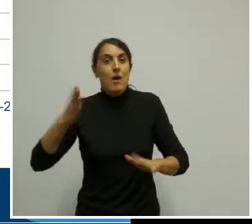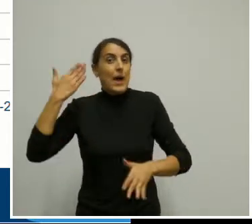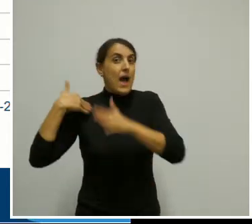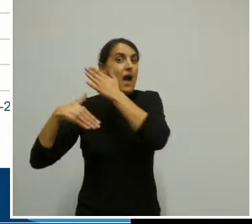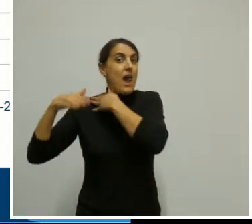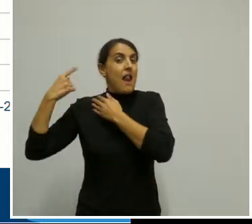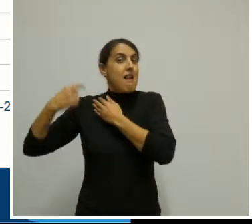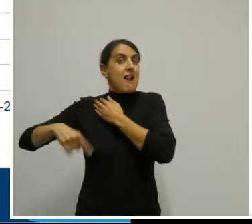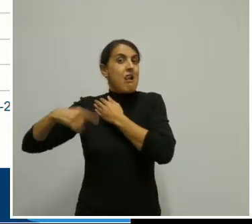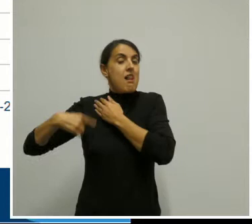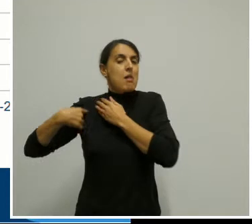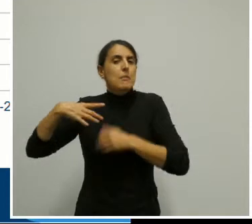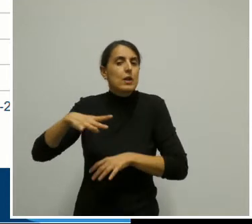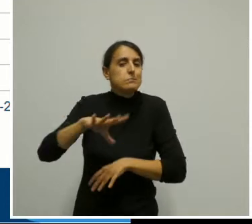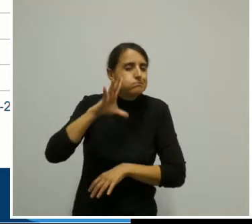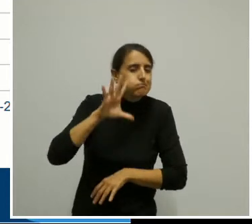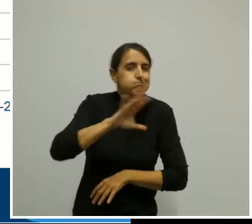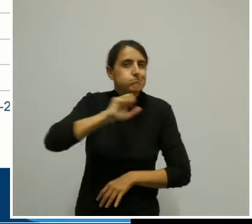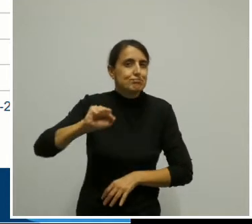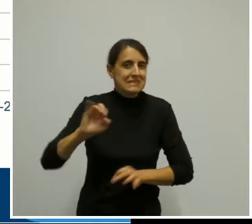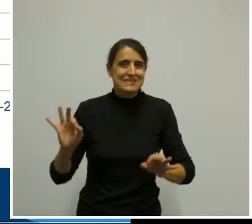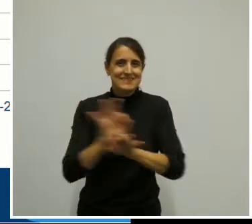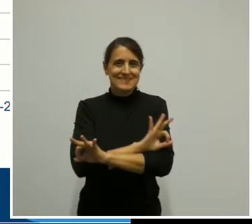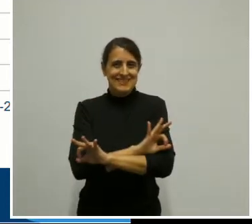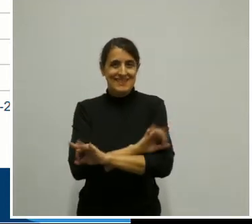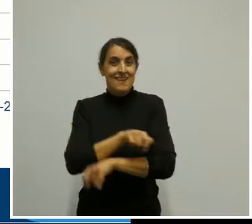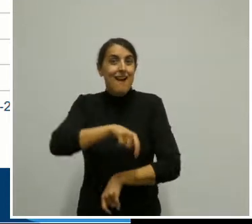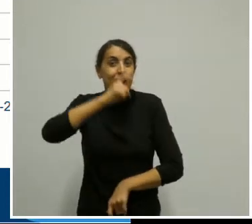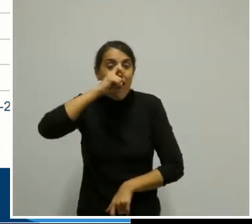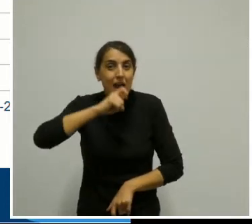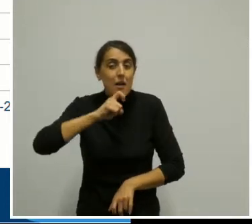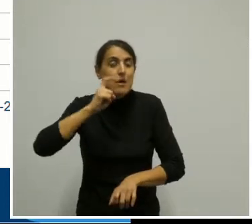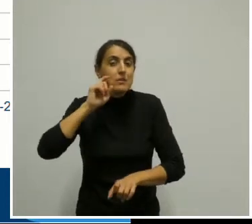tenir igual però no estaven detectats